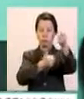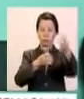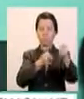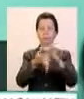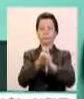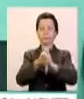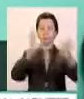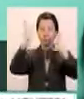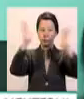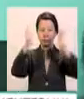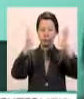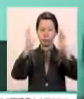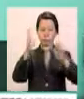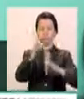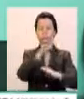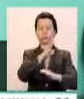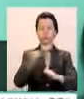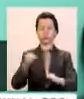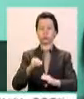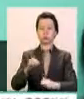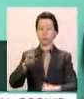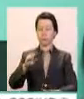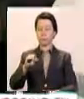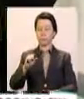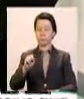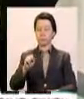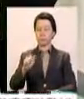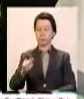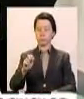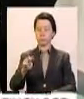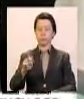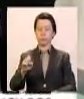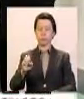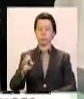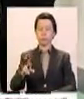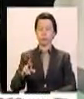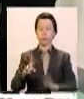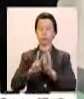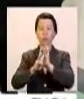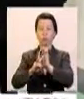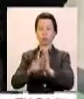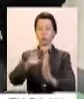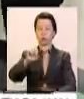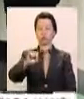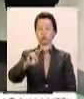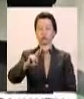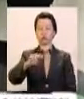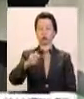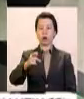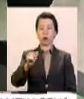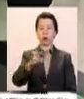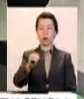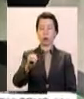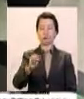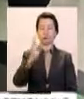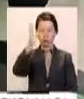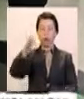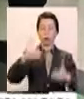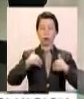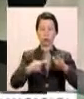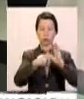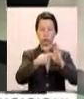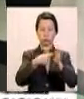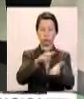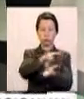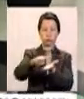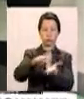Penyelamat Malaysia JBPM serta Mansor Saad pula mewakili Suhakam. Selain kenyataan saksi, rakaman video turut akan dipaparkan di